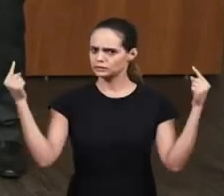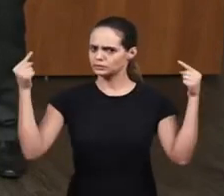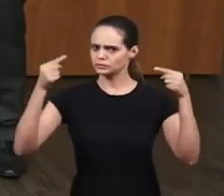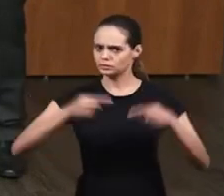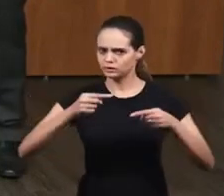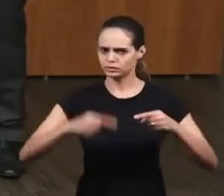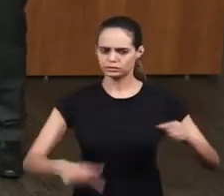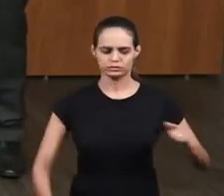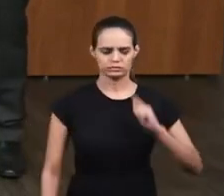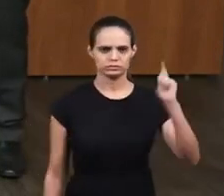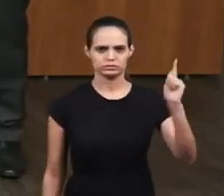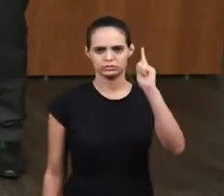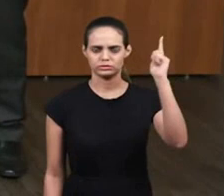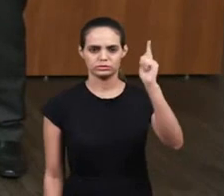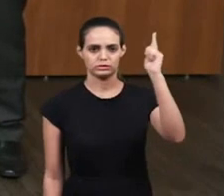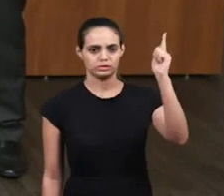den Riesen Goliath.